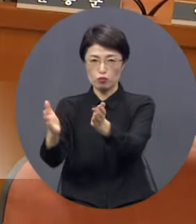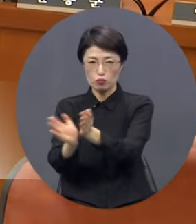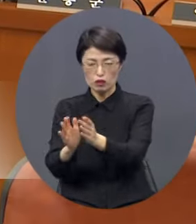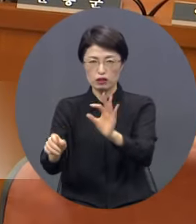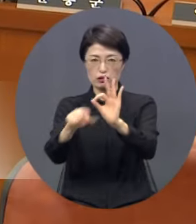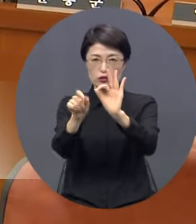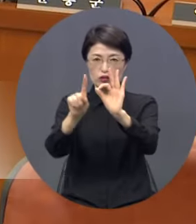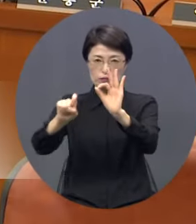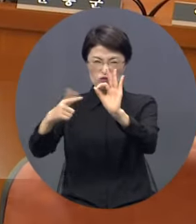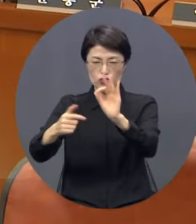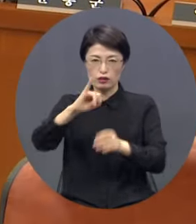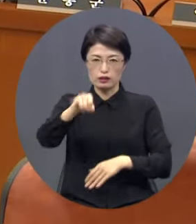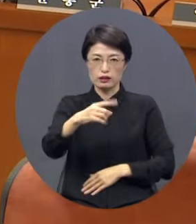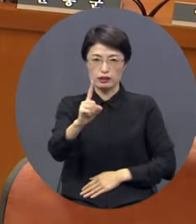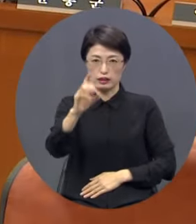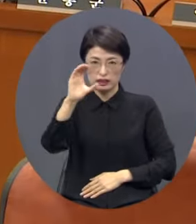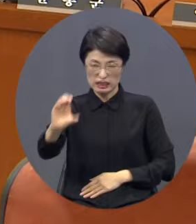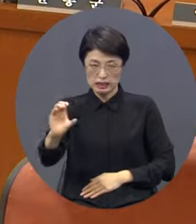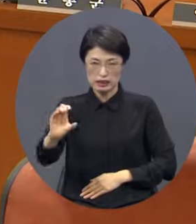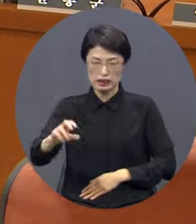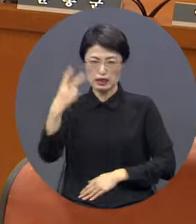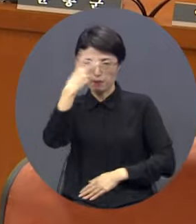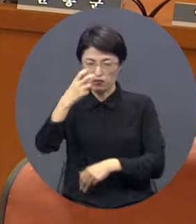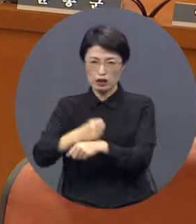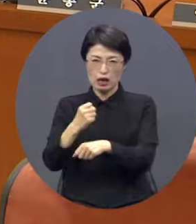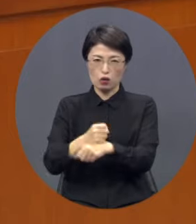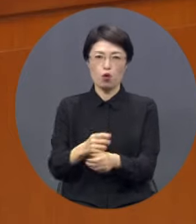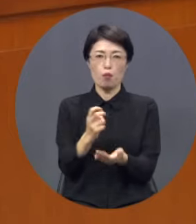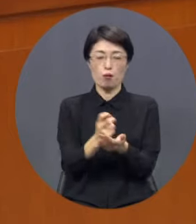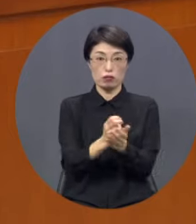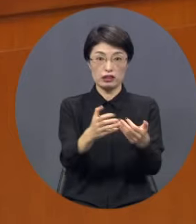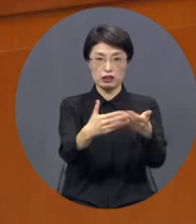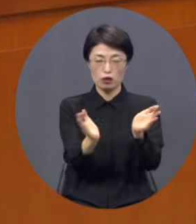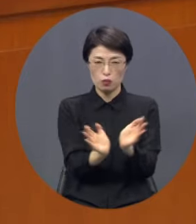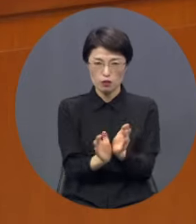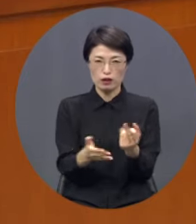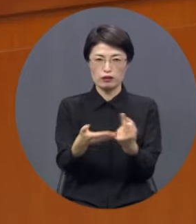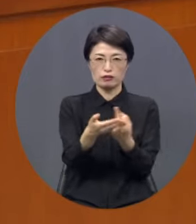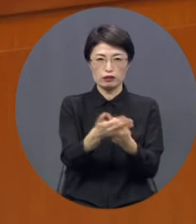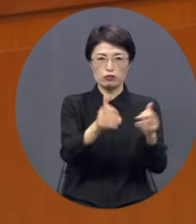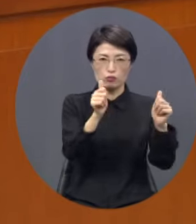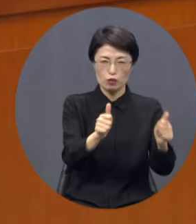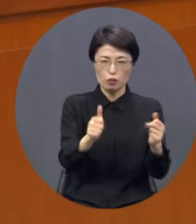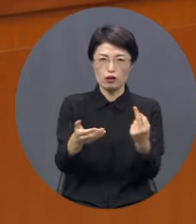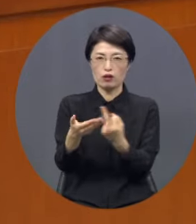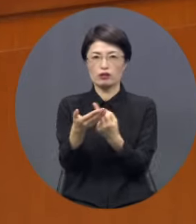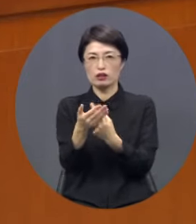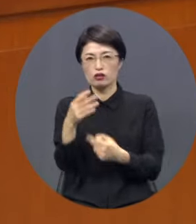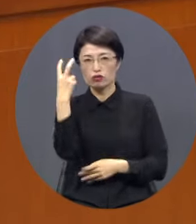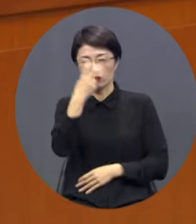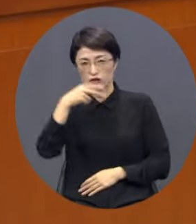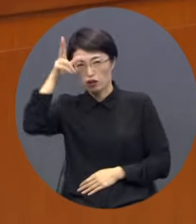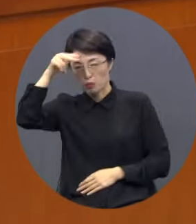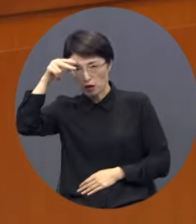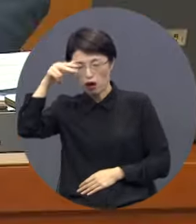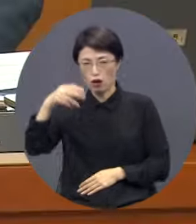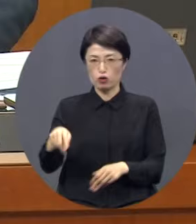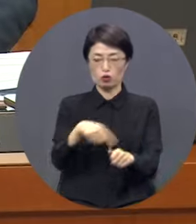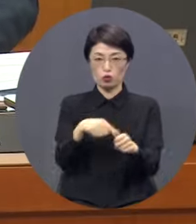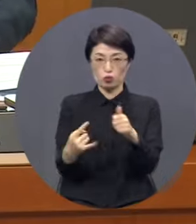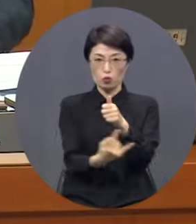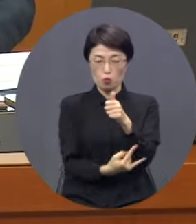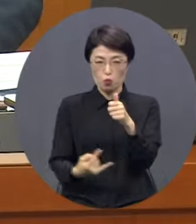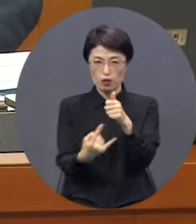JDC를 감사하고 법사위는 17일 대전에서 제주지법과 제주지검, 교육위는 같은 날 광주에서